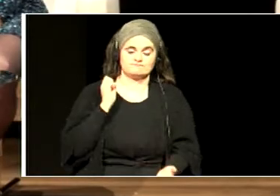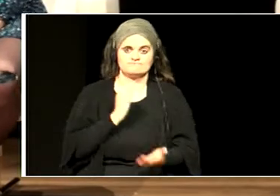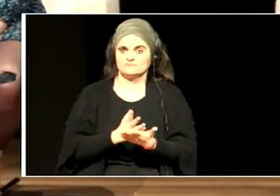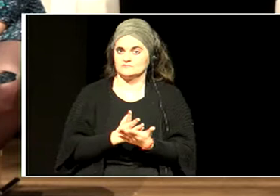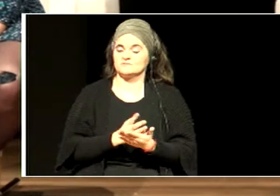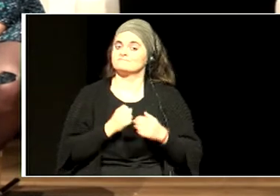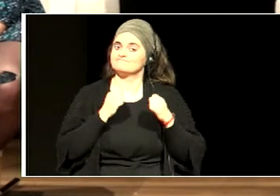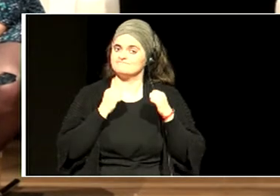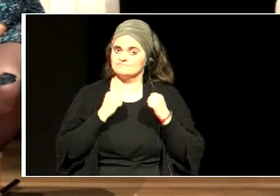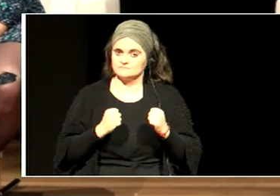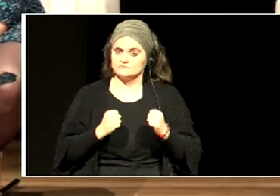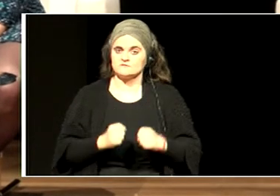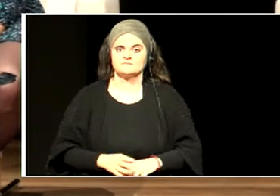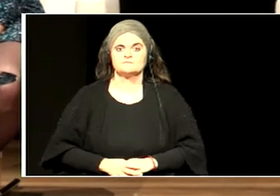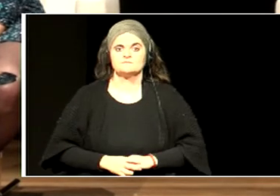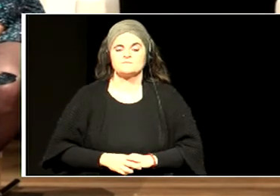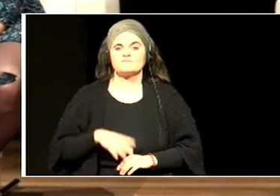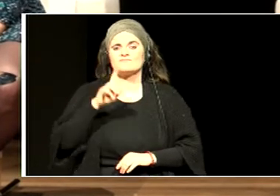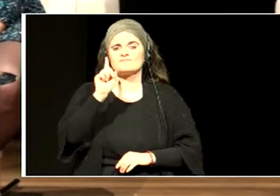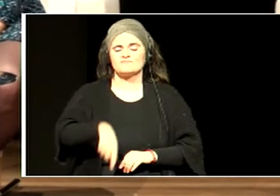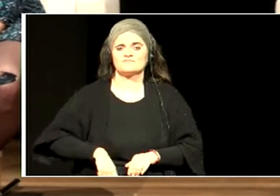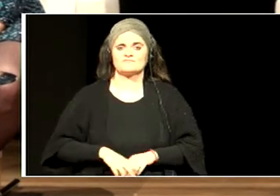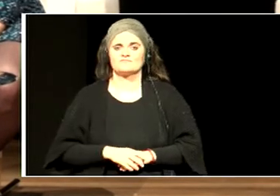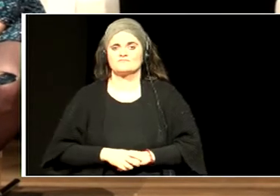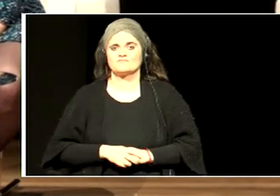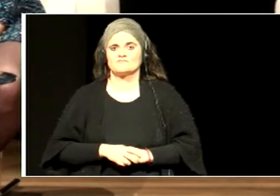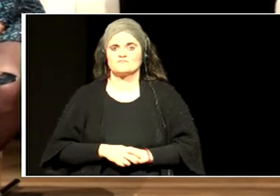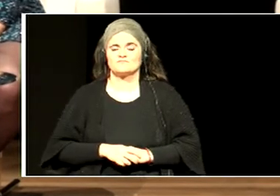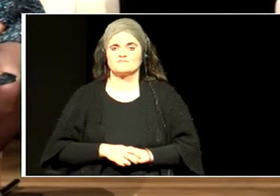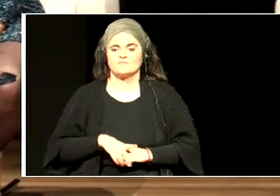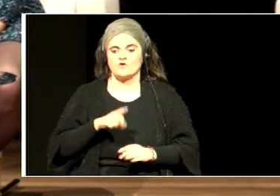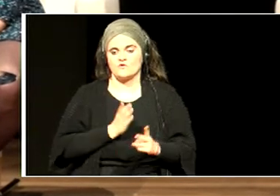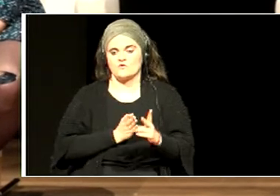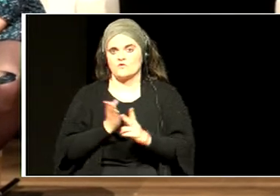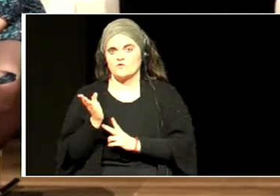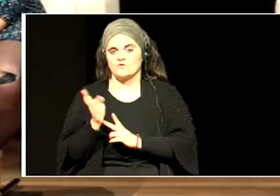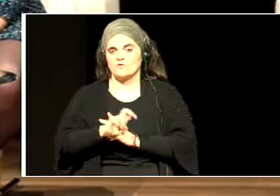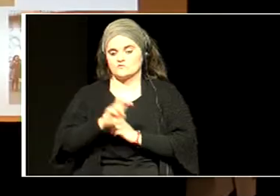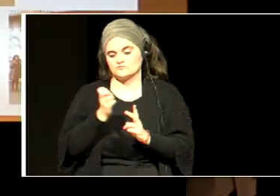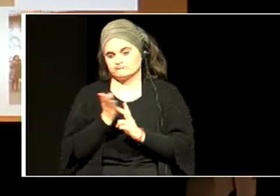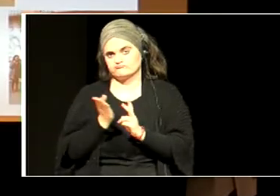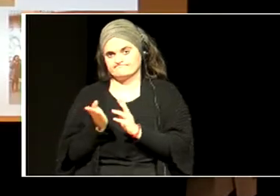dela. Era berean, beste hildo nagusiak dira,